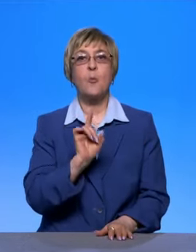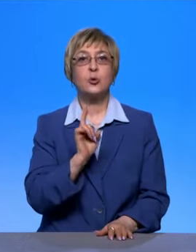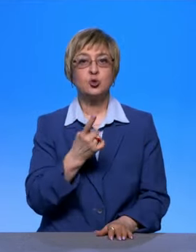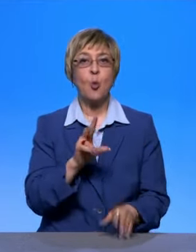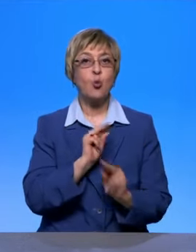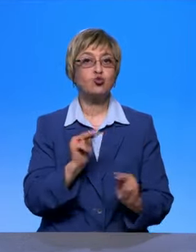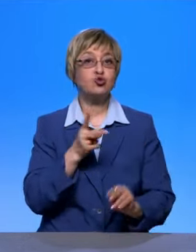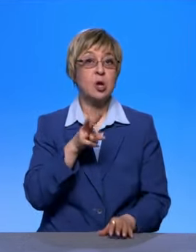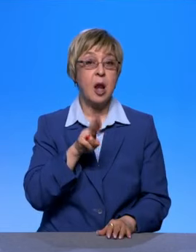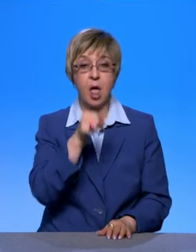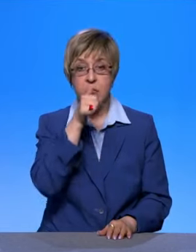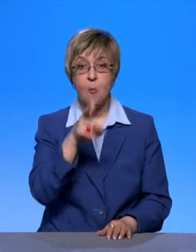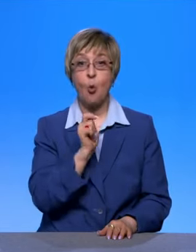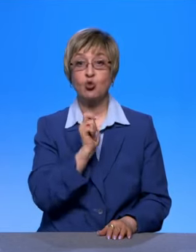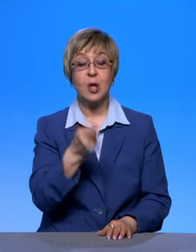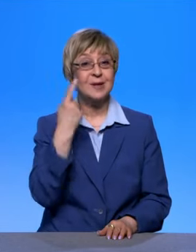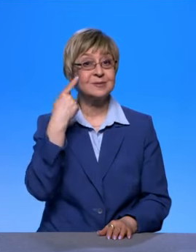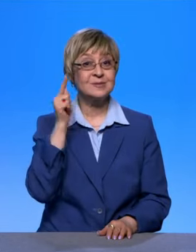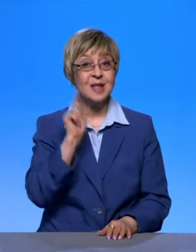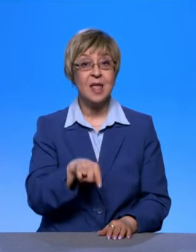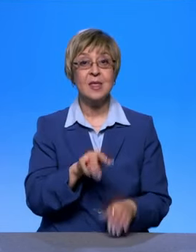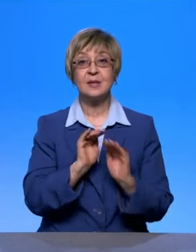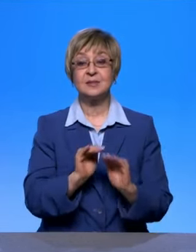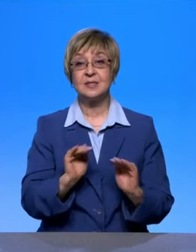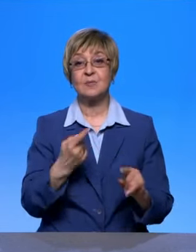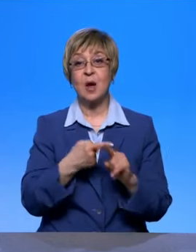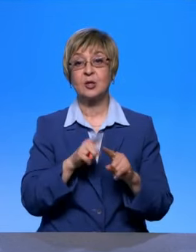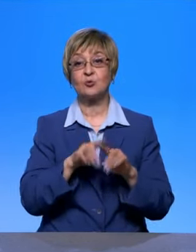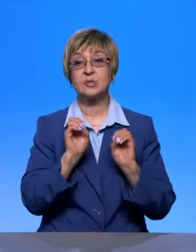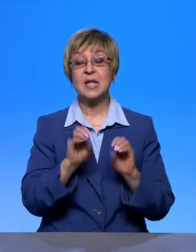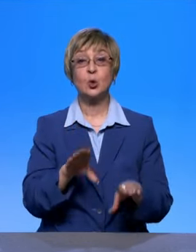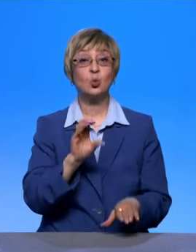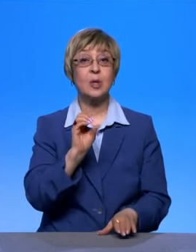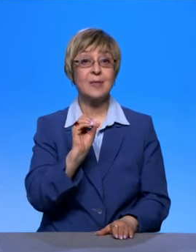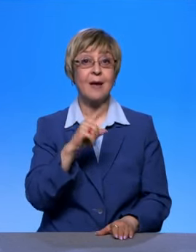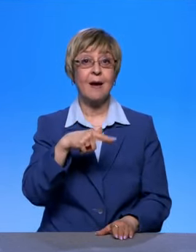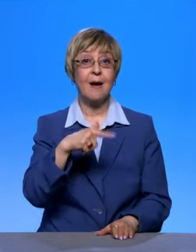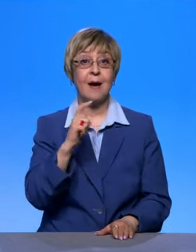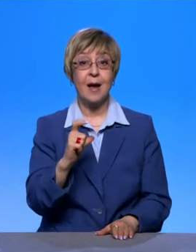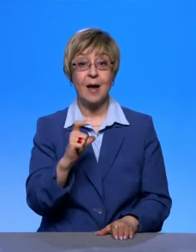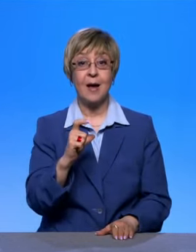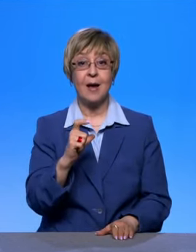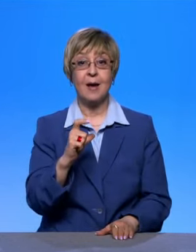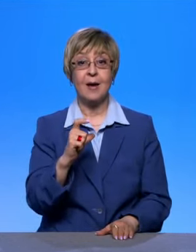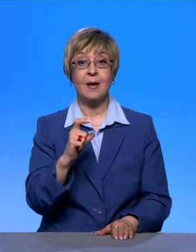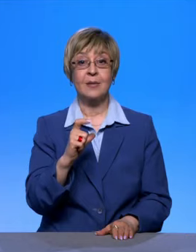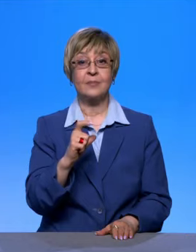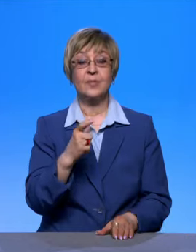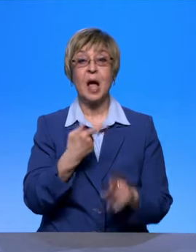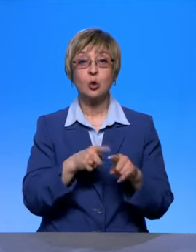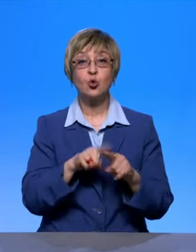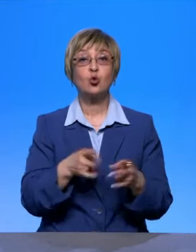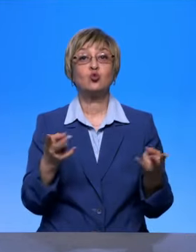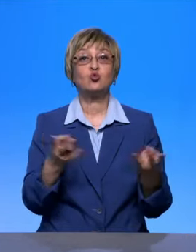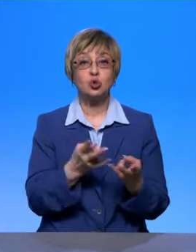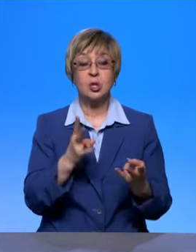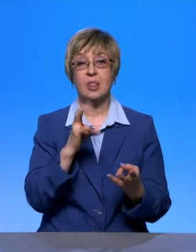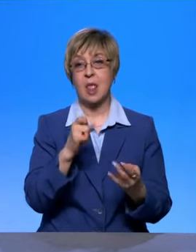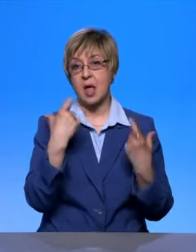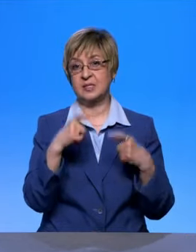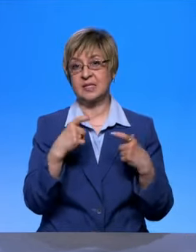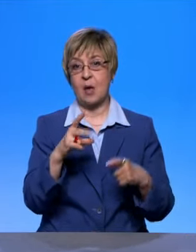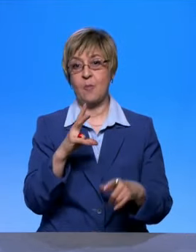учителя не могут дать знания тем детям, которые сдают ЕГЭ, те, которым нужны на экзамены. Да, абсолютно с вами согласна.